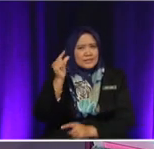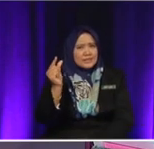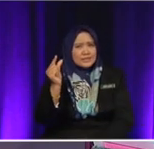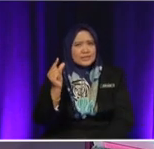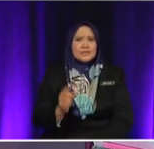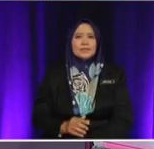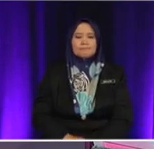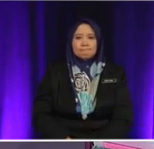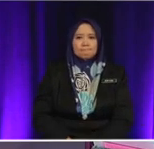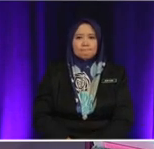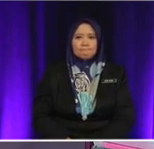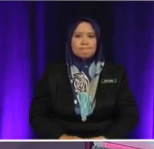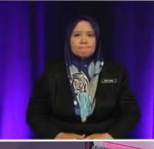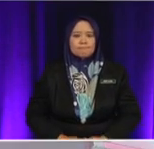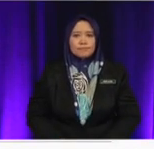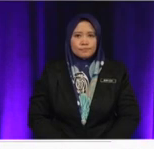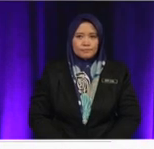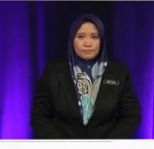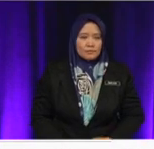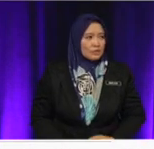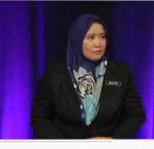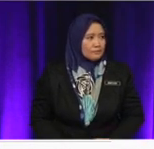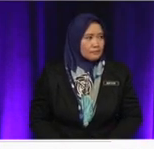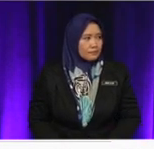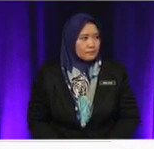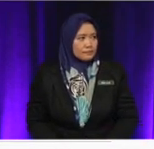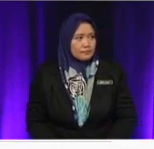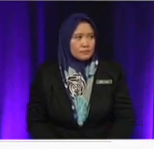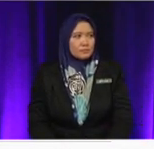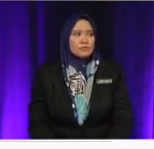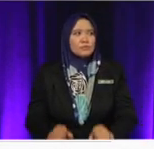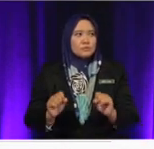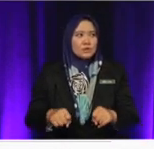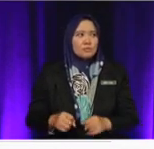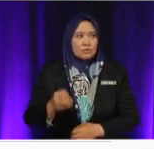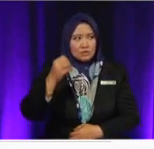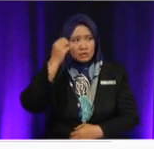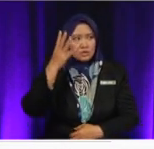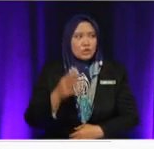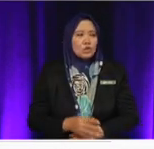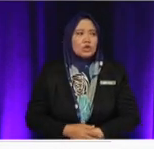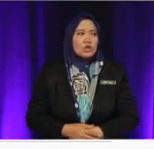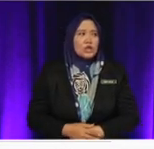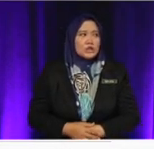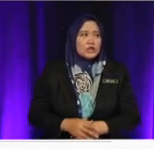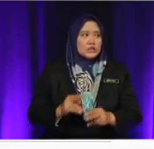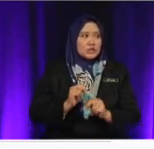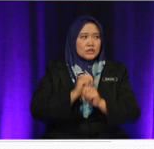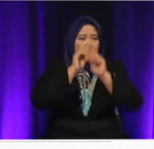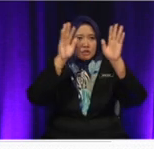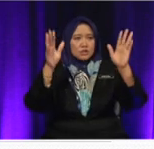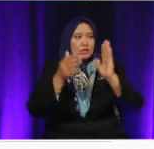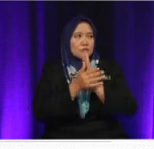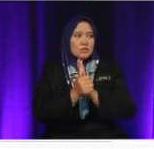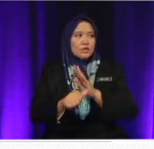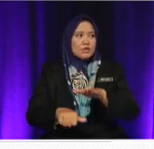seperti 3 markah yang ada. Ini nyatakan kebenaran asas keusahawanan hubungan manusia. Berikan contoh teknik komunikasi bukan lisan. Dan